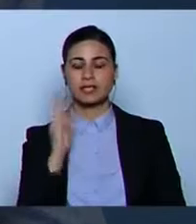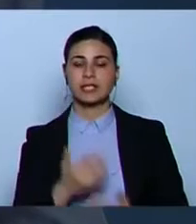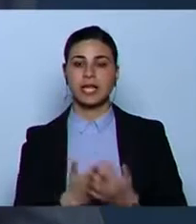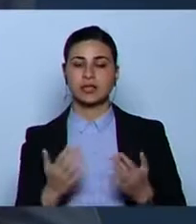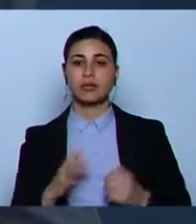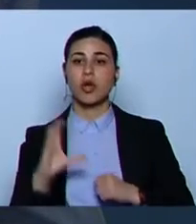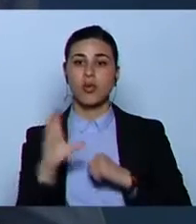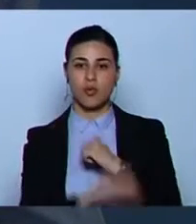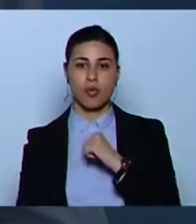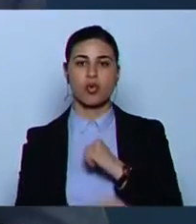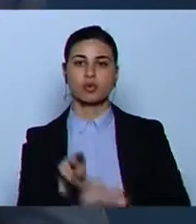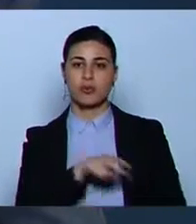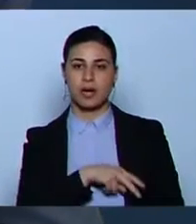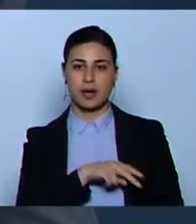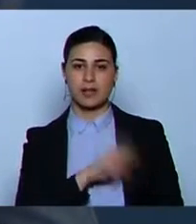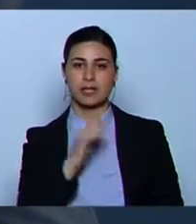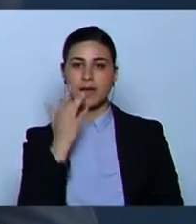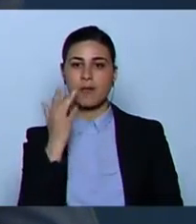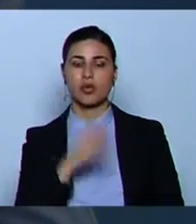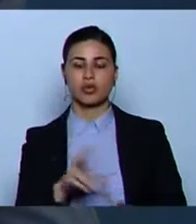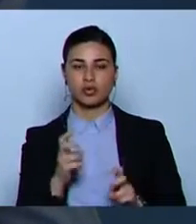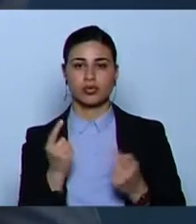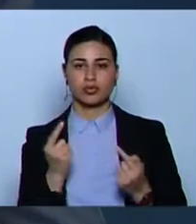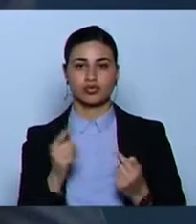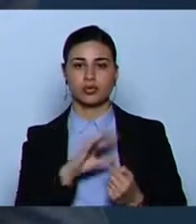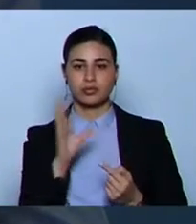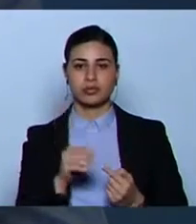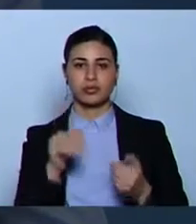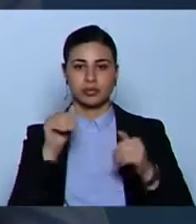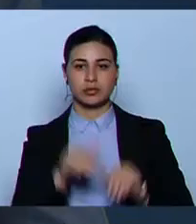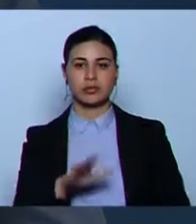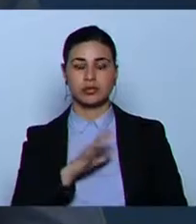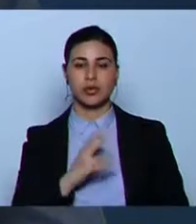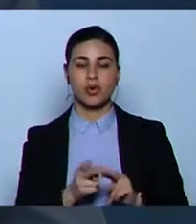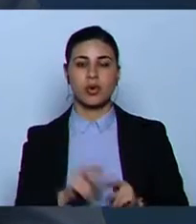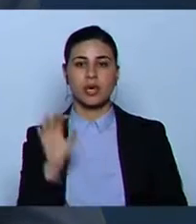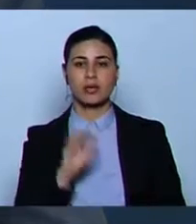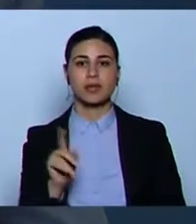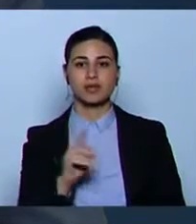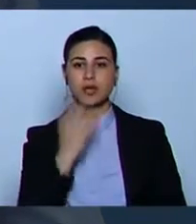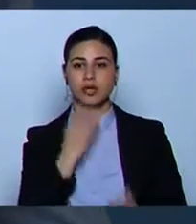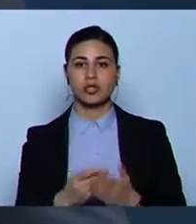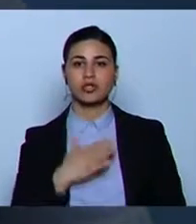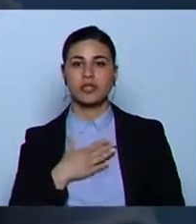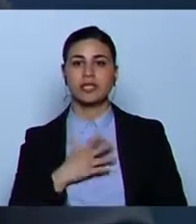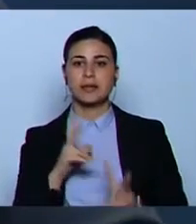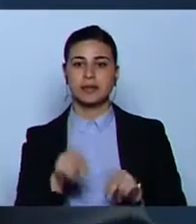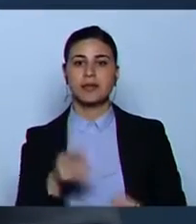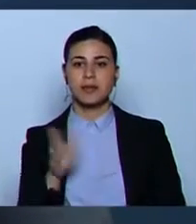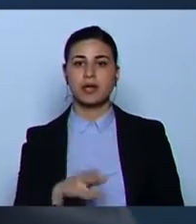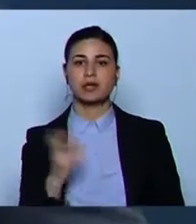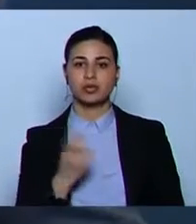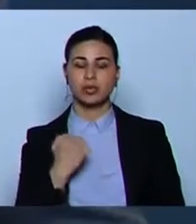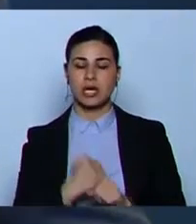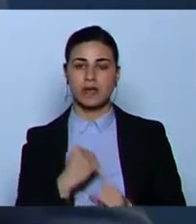შემდეგ, ბოლოს პარლამენტი და პოლიტიკური ელიტა მაშინდელი ჩამოყალიბდა იმაზე, რომ ჩვენი დანაპირები მაინც უნდა რაღაც